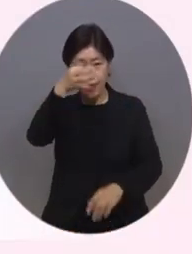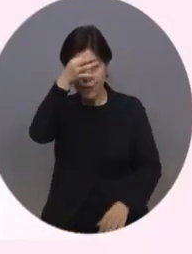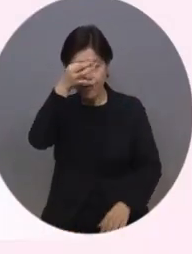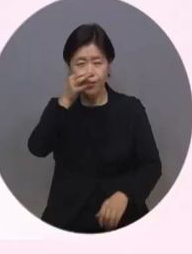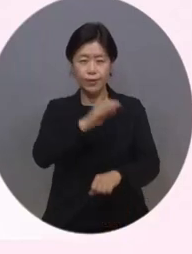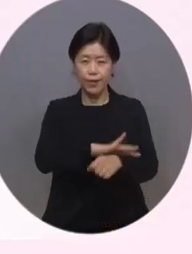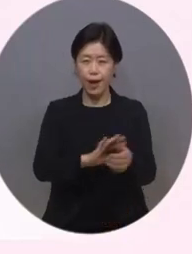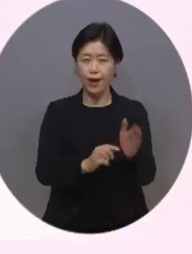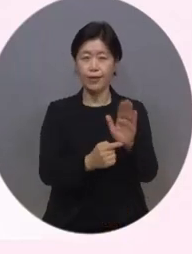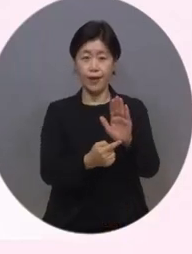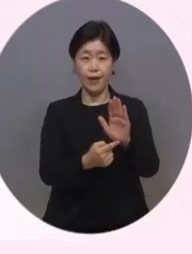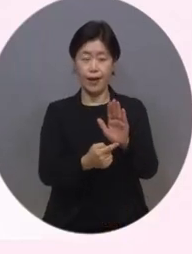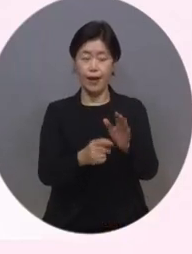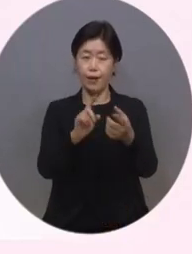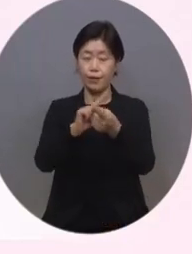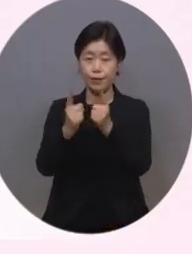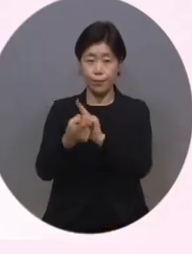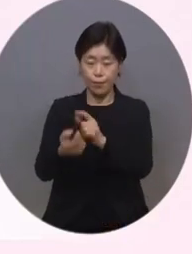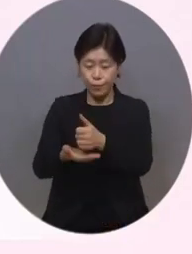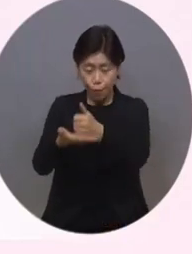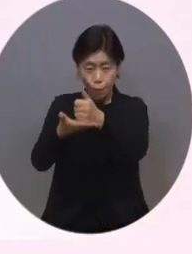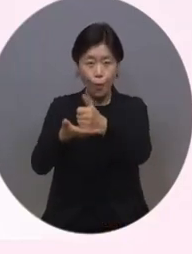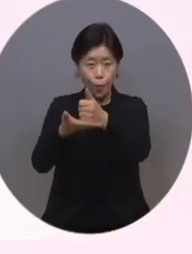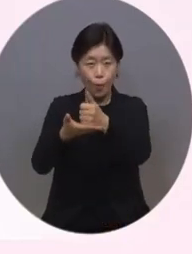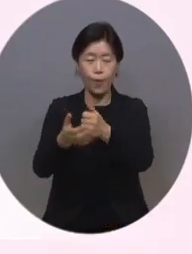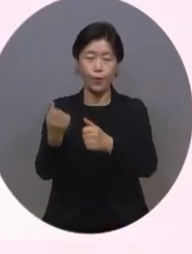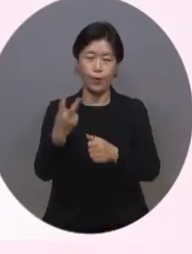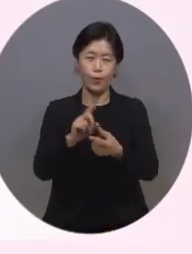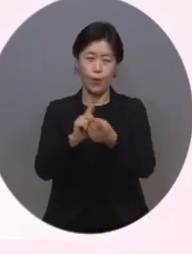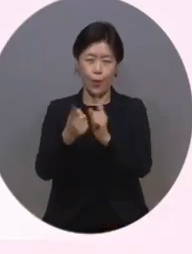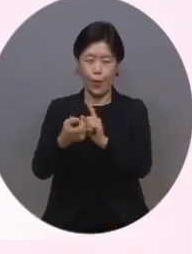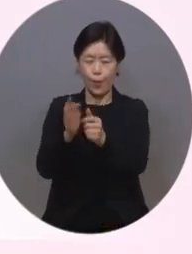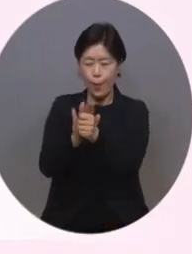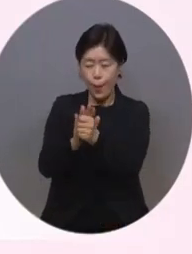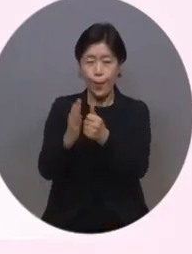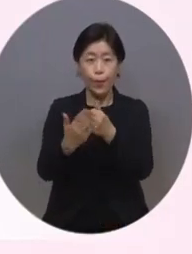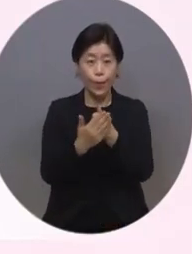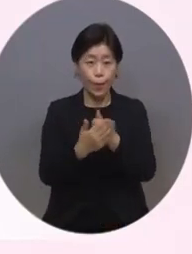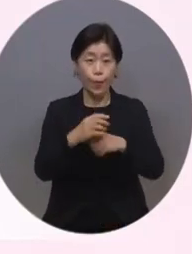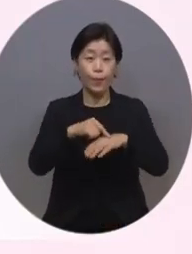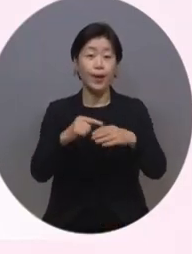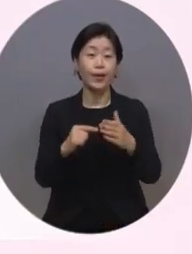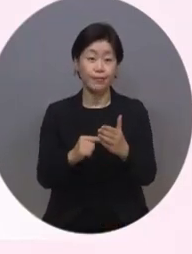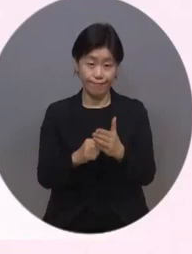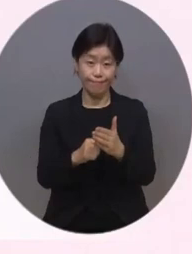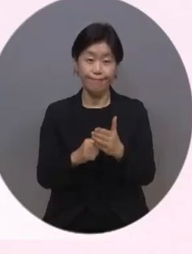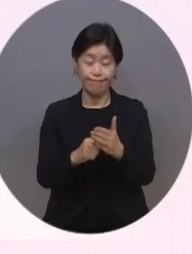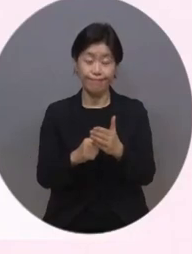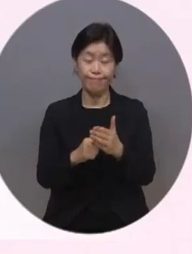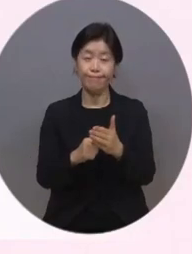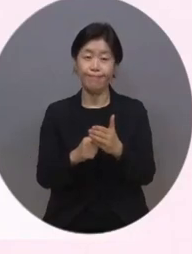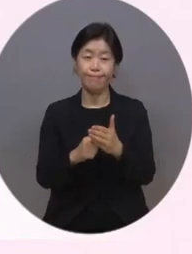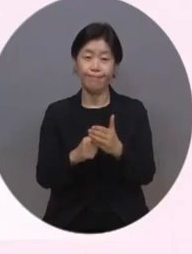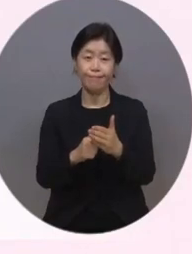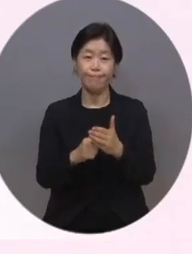발휘하시고 서로 존중하고 서로 아끼는 그런